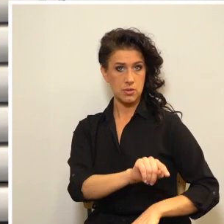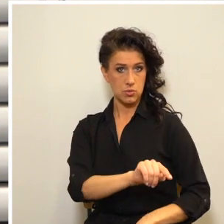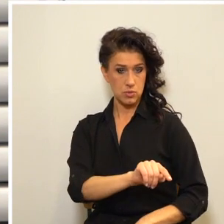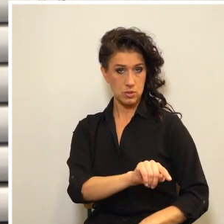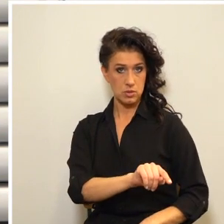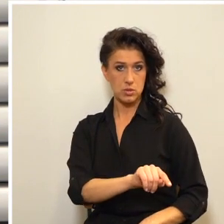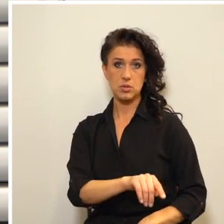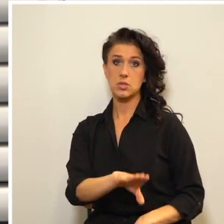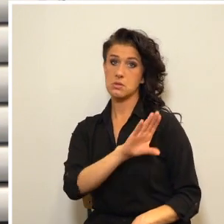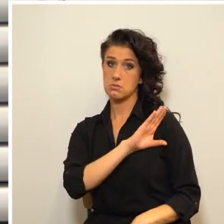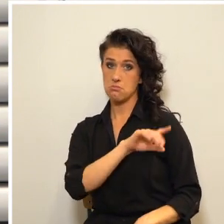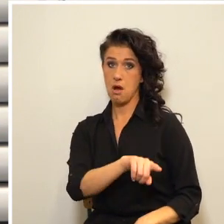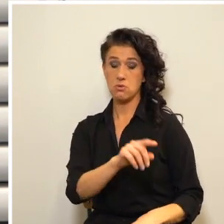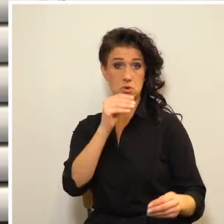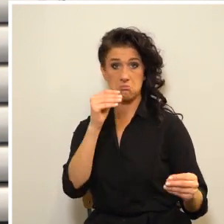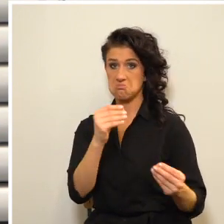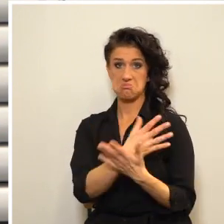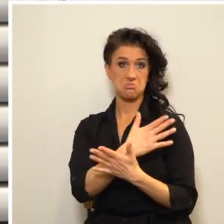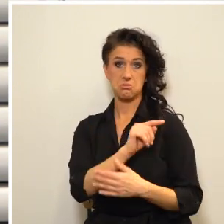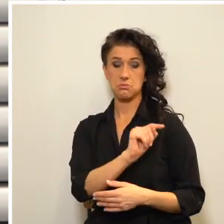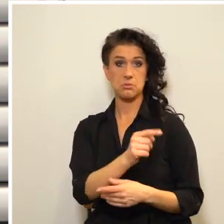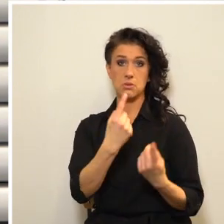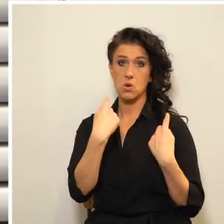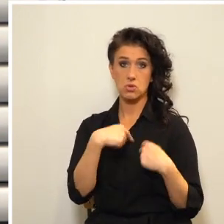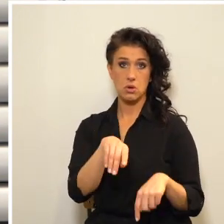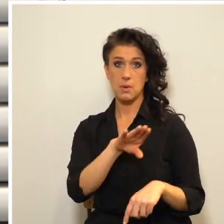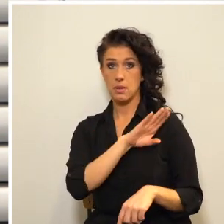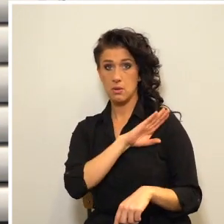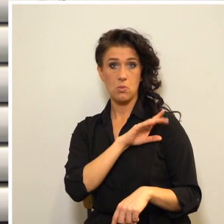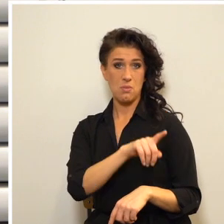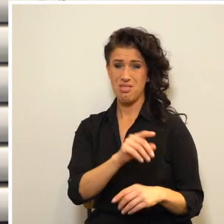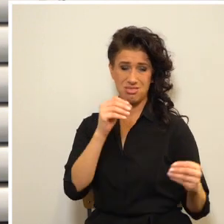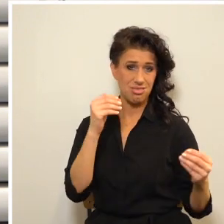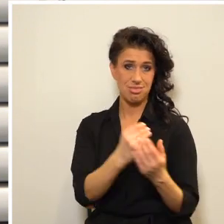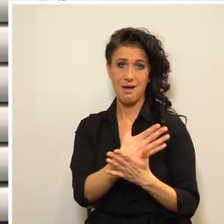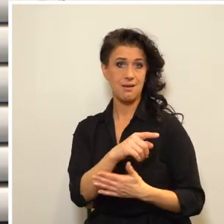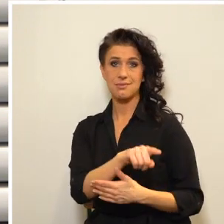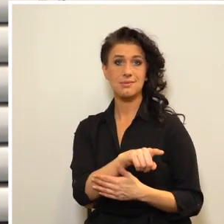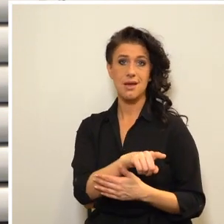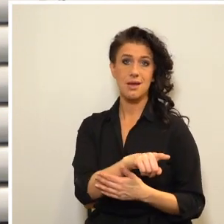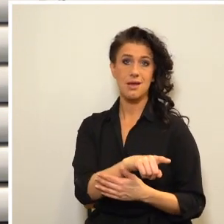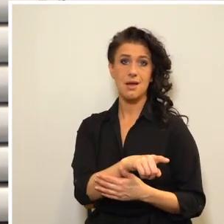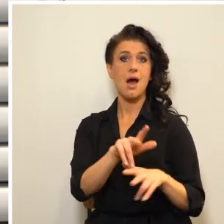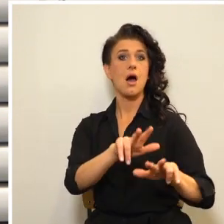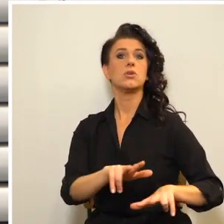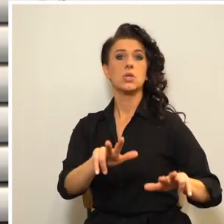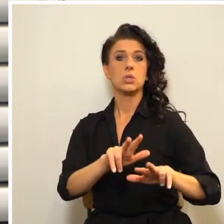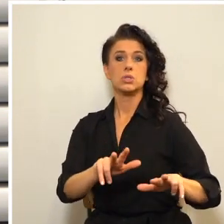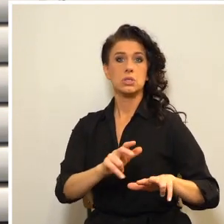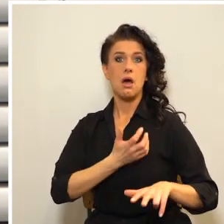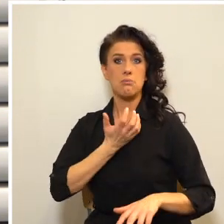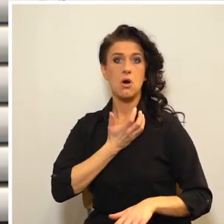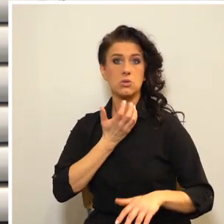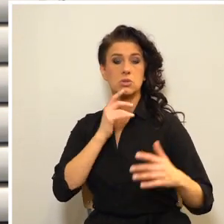w tej sytuacji nagłej bo to są przecież osoby które giną nagle nie pozwala na to żeby